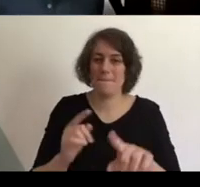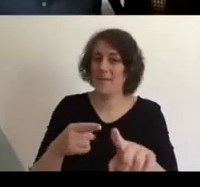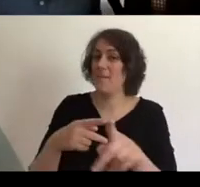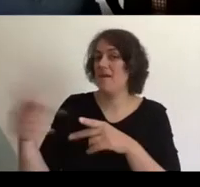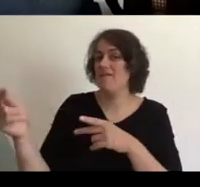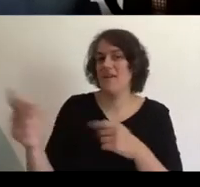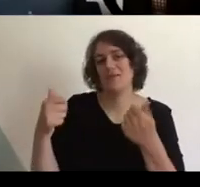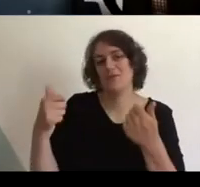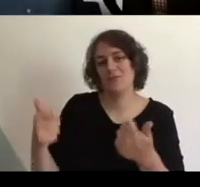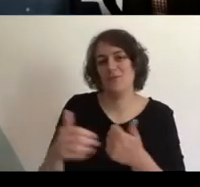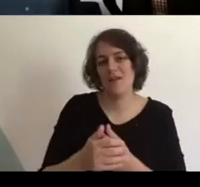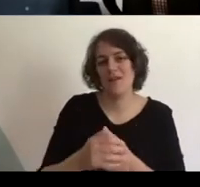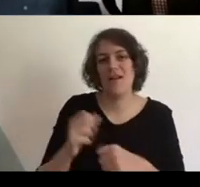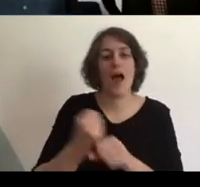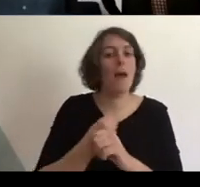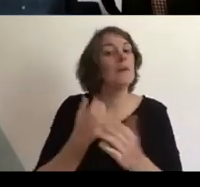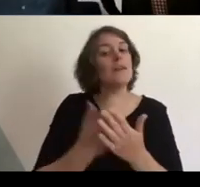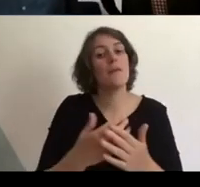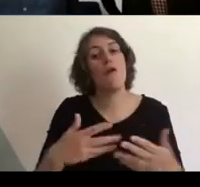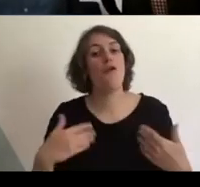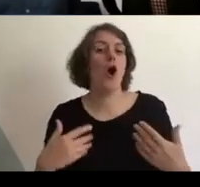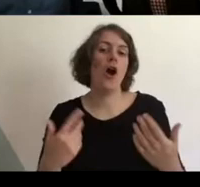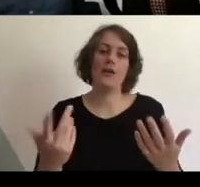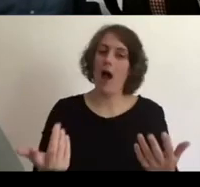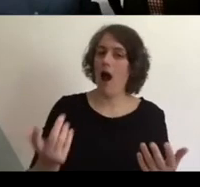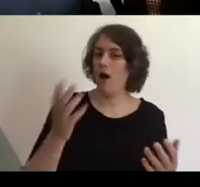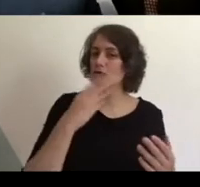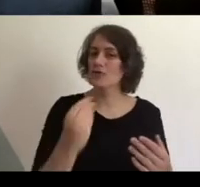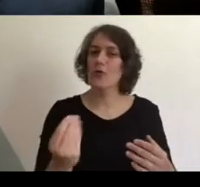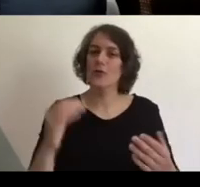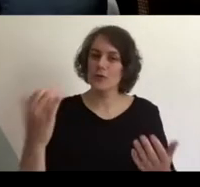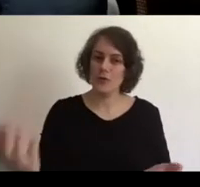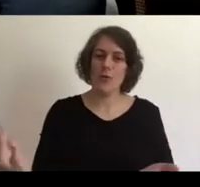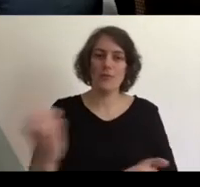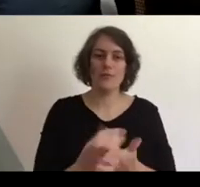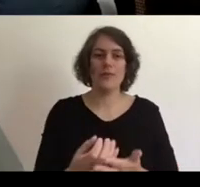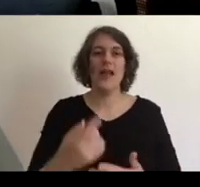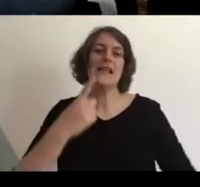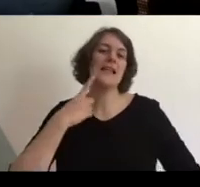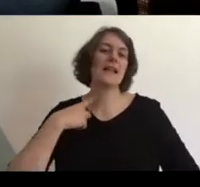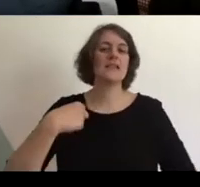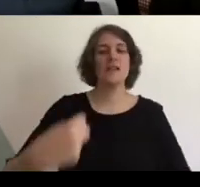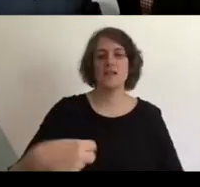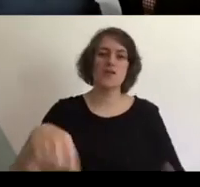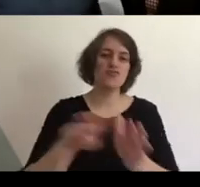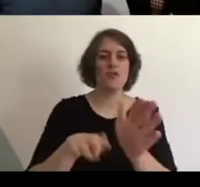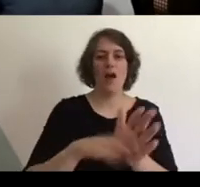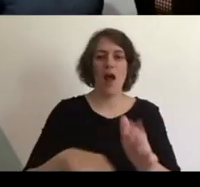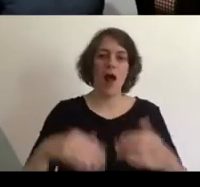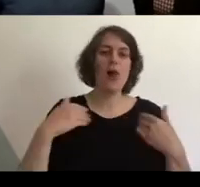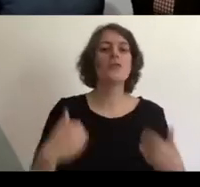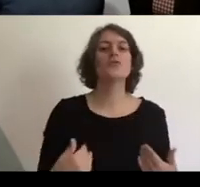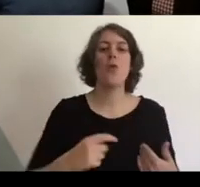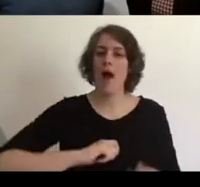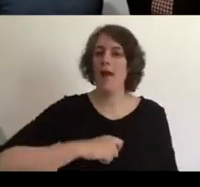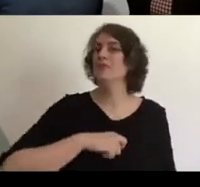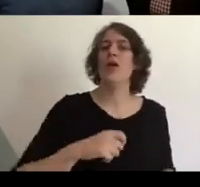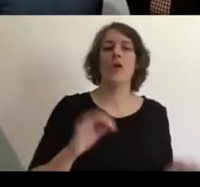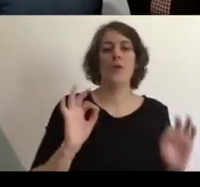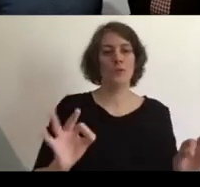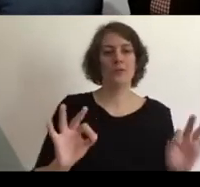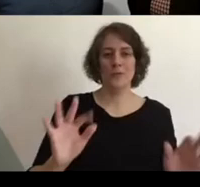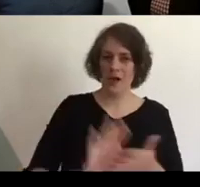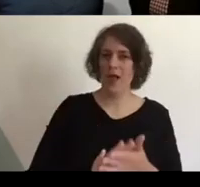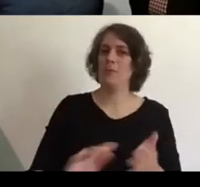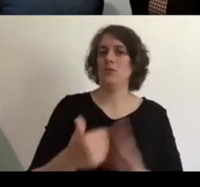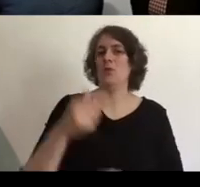Ich meine, die Arbeitgeber würden sich freuen und würden sagen, ja, mit unserer sexistischen Haltung, das klappt. Sie nehmen wir dann auch mit ins Team.